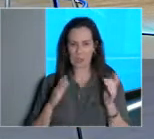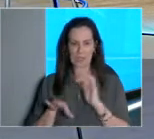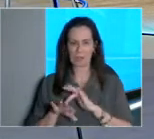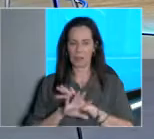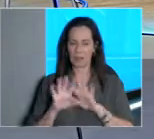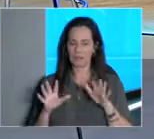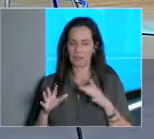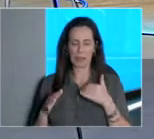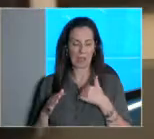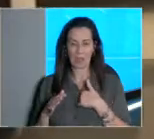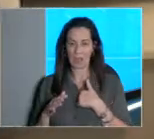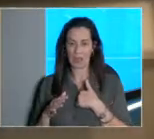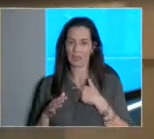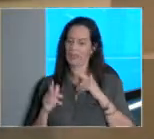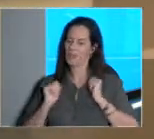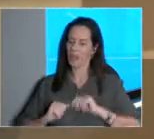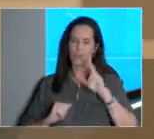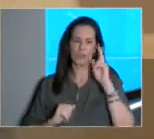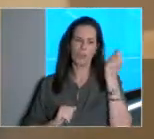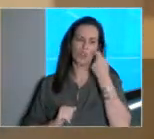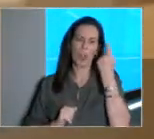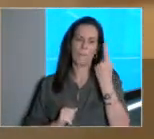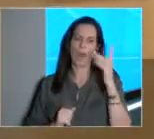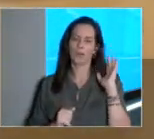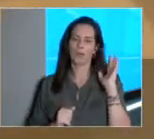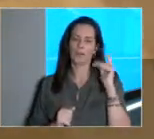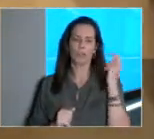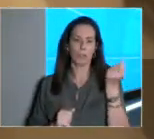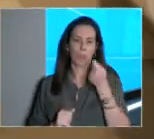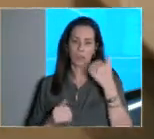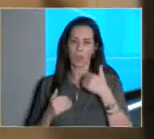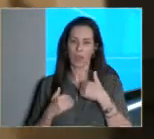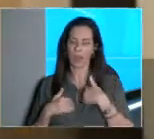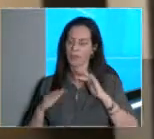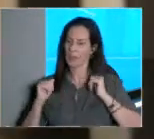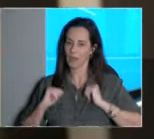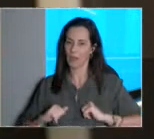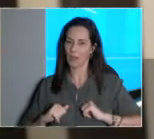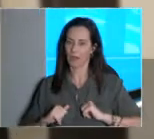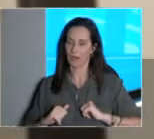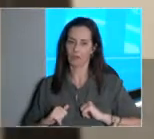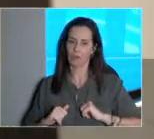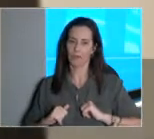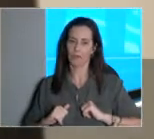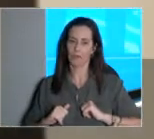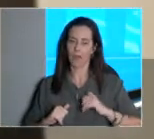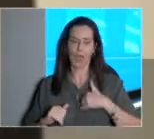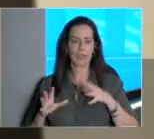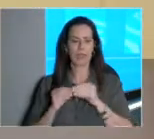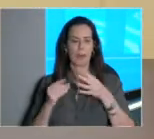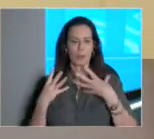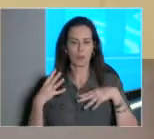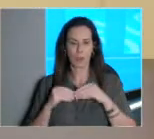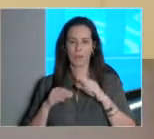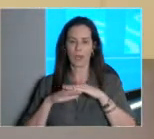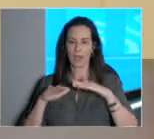אצלי ההפוגות הן בסופי השבוע, בשבת. בשבת אצלי המסך יורד. אני עם המשפחה